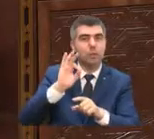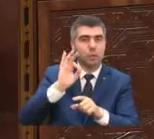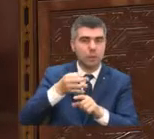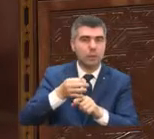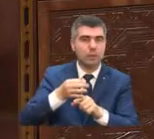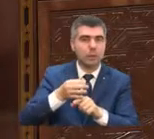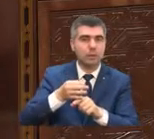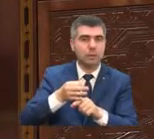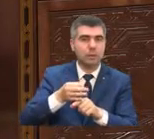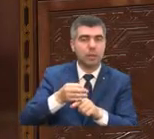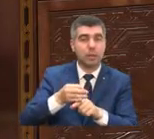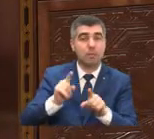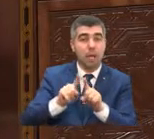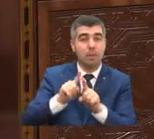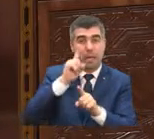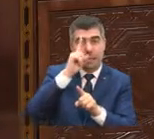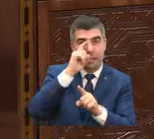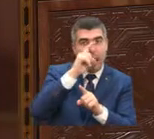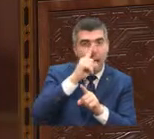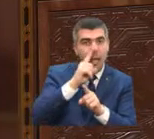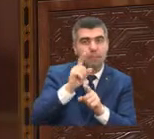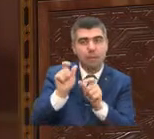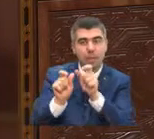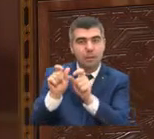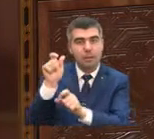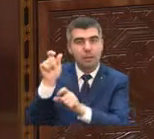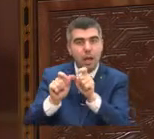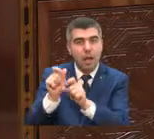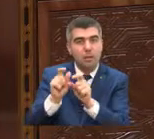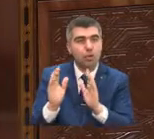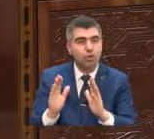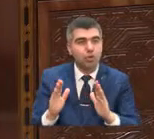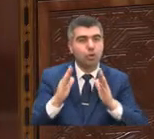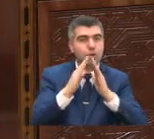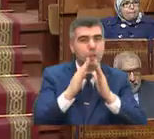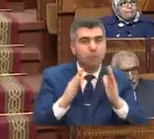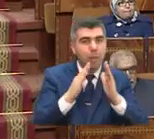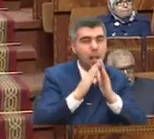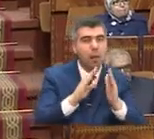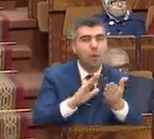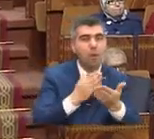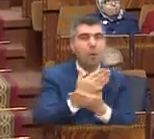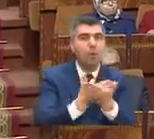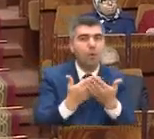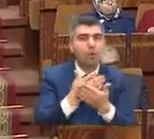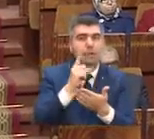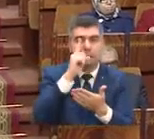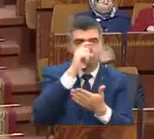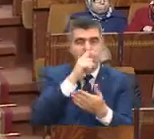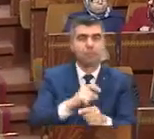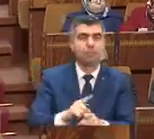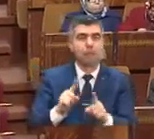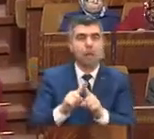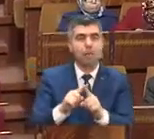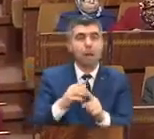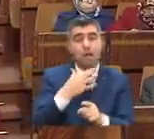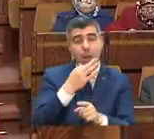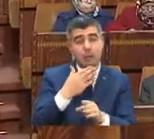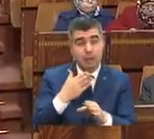رغم ذلك المعاناة ديال الساكنة ديال المناطق الجبلية تزداد، فالولوج ديالهم